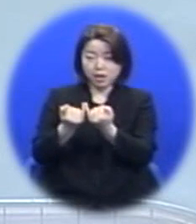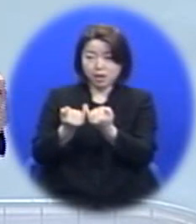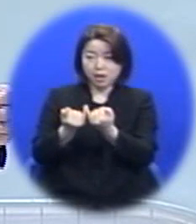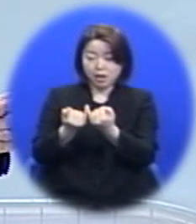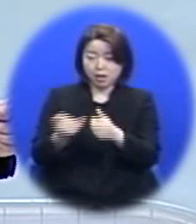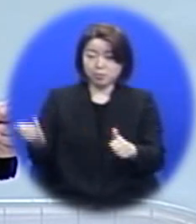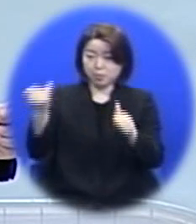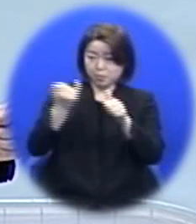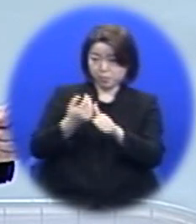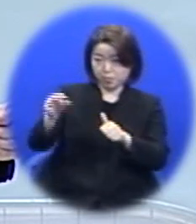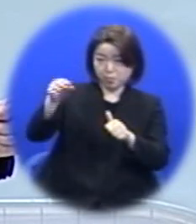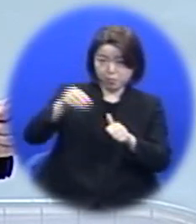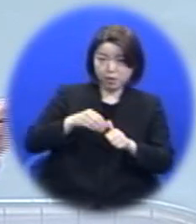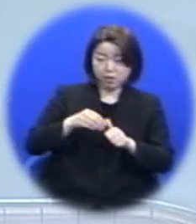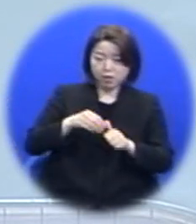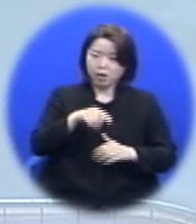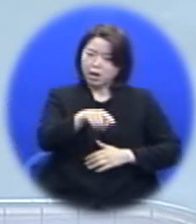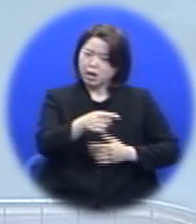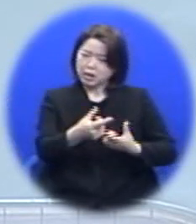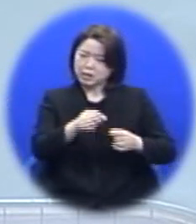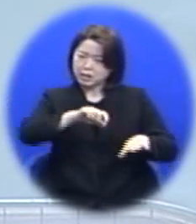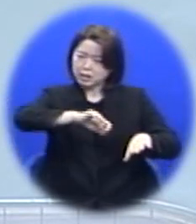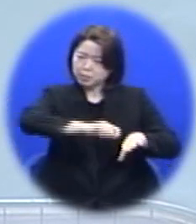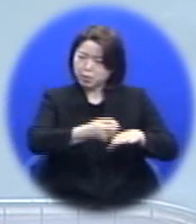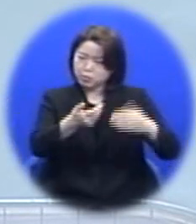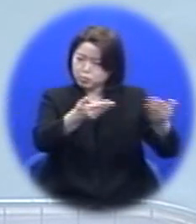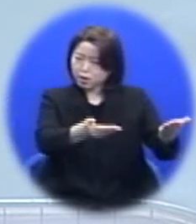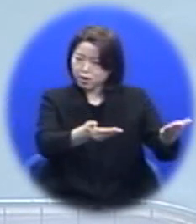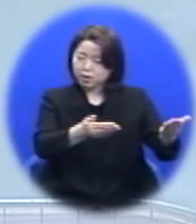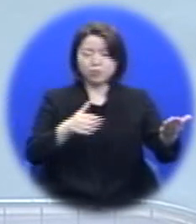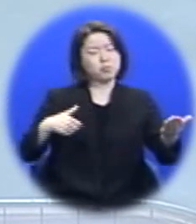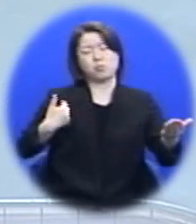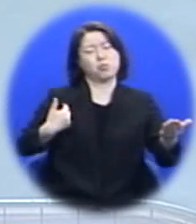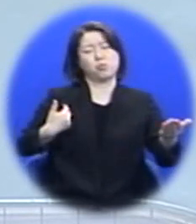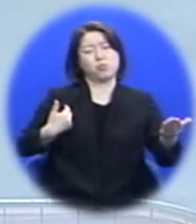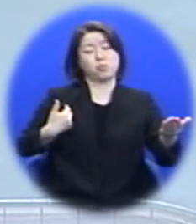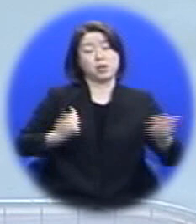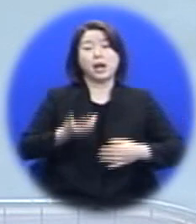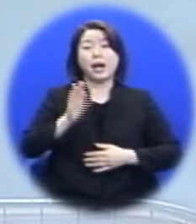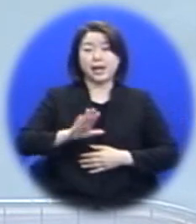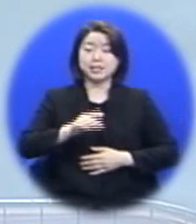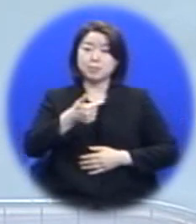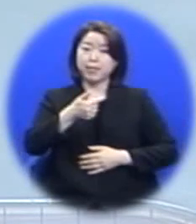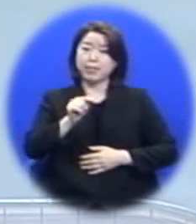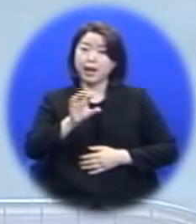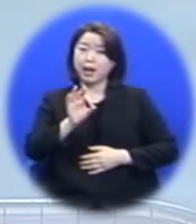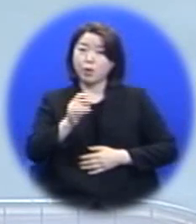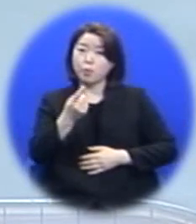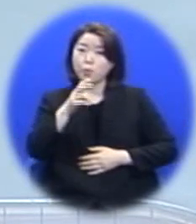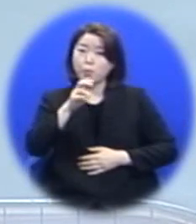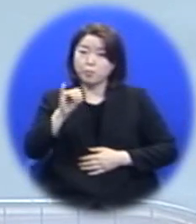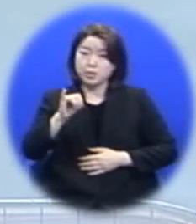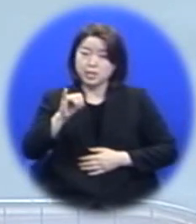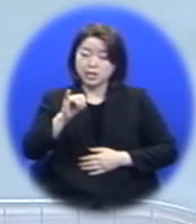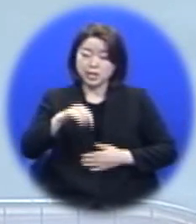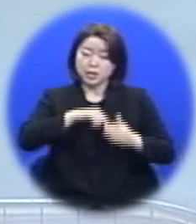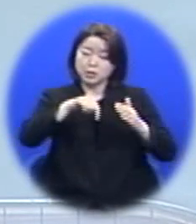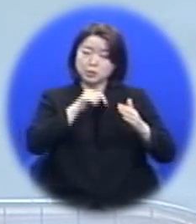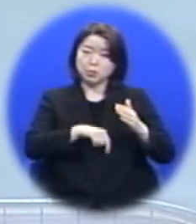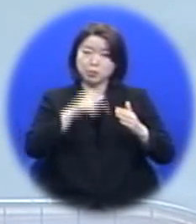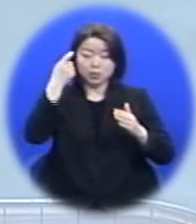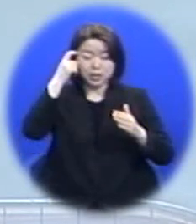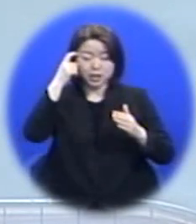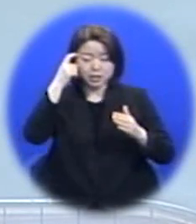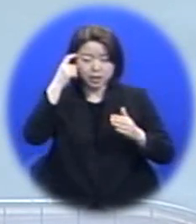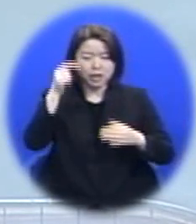그렇게 치셨을까? 그건 모르는 일이죠. 그러나 나오미는 생각하기에 그게 계속 마음에 가책이